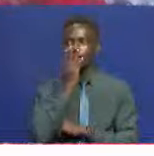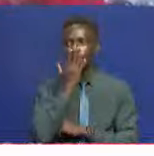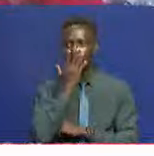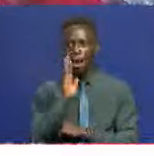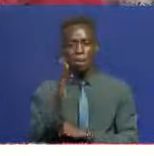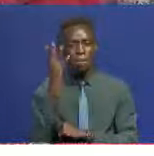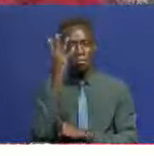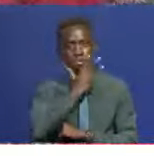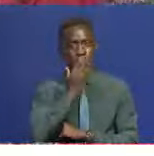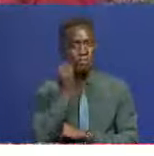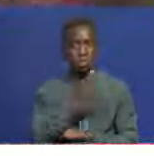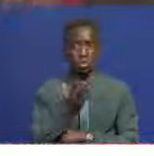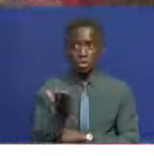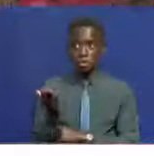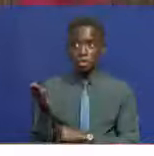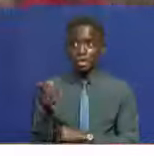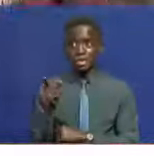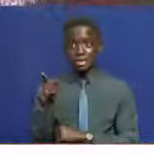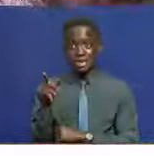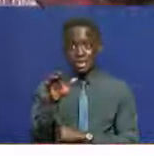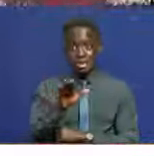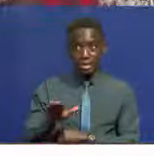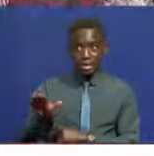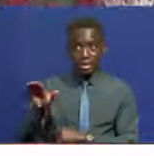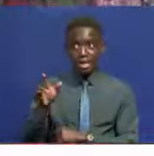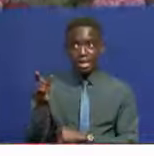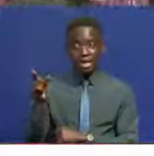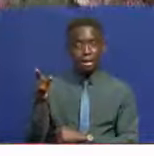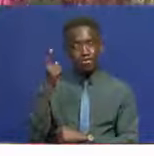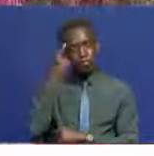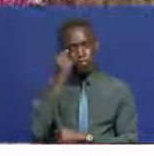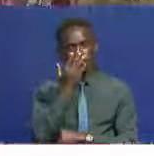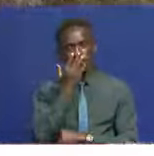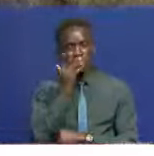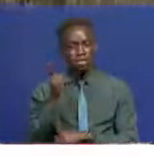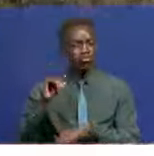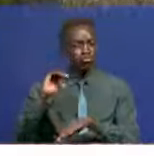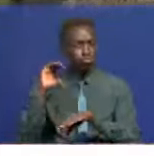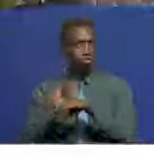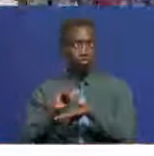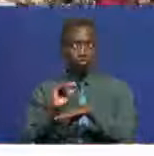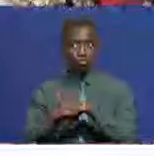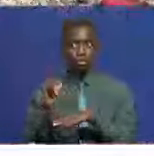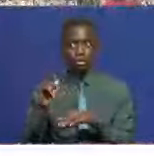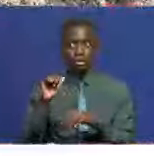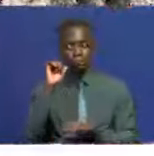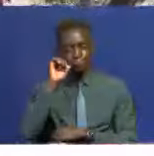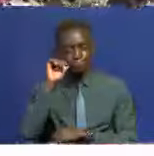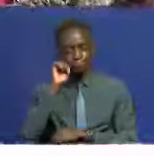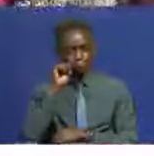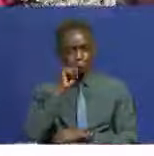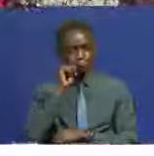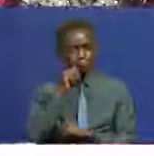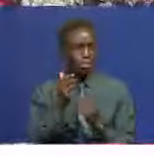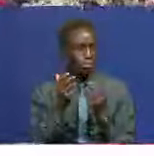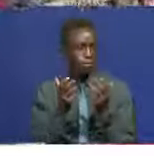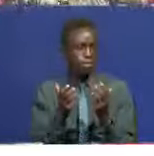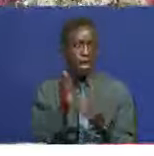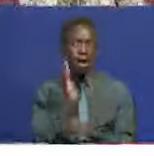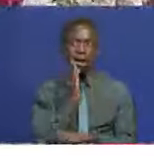za jadi. Bustani hii inachukuliwa kuwa ukanda mzuri na kupendeza zaidi wa maua ya